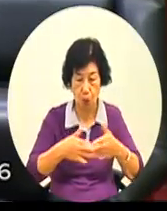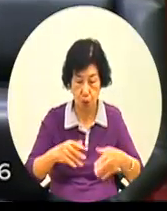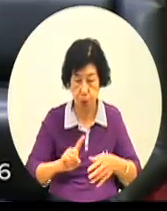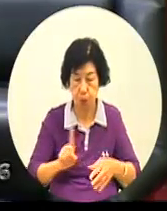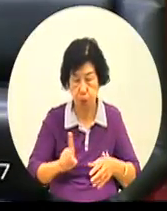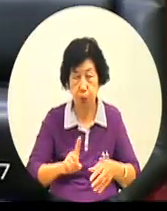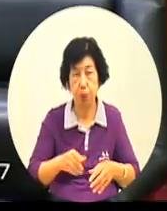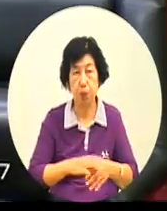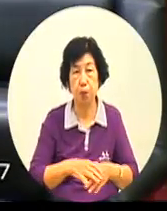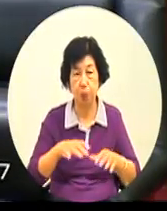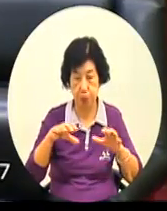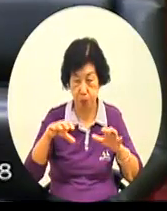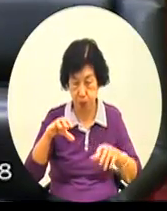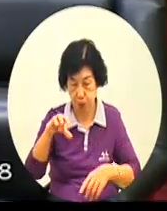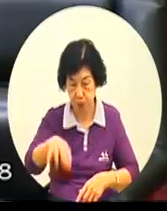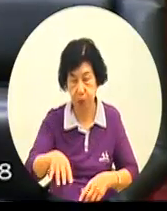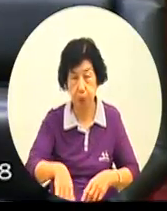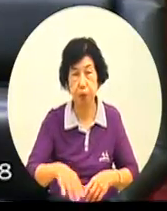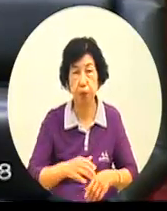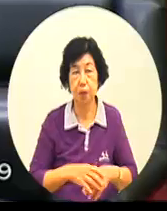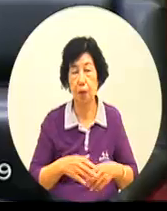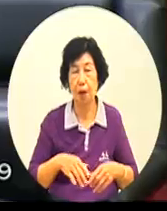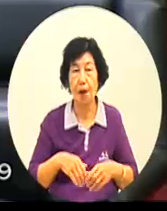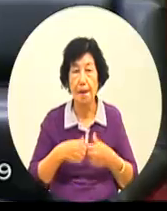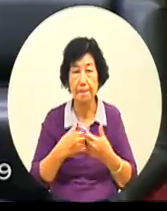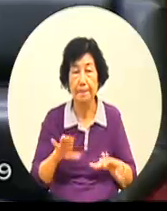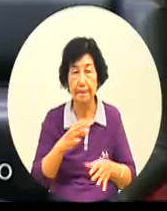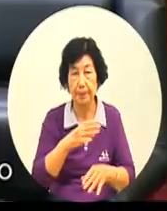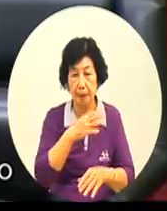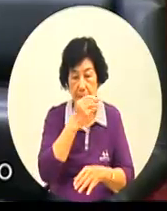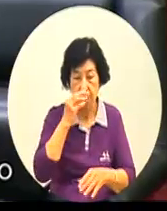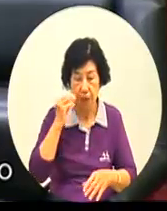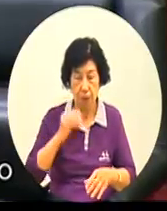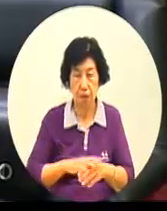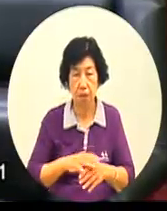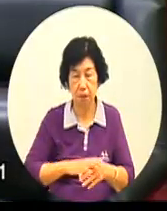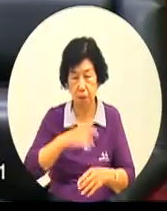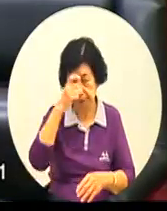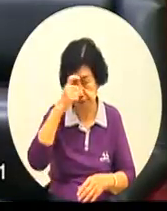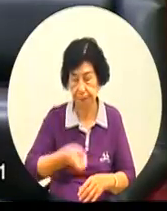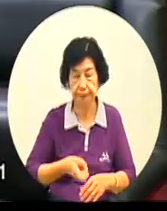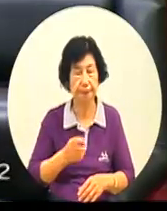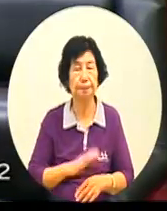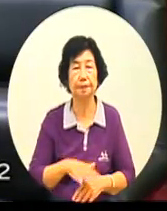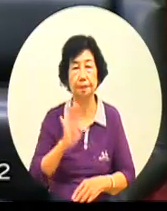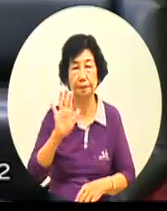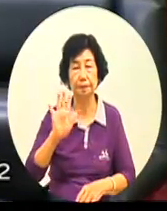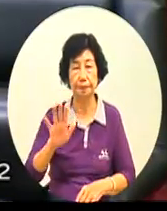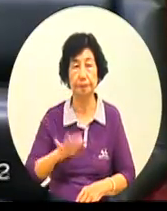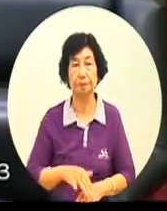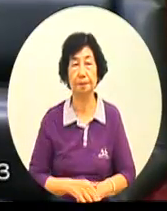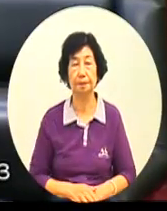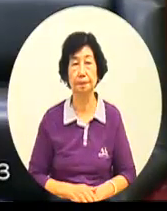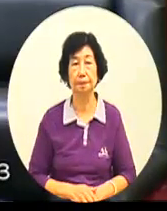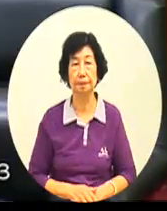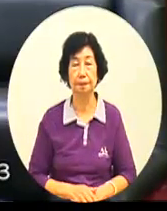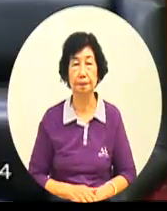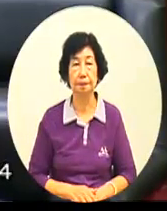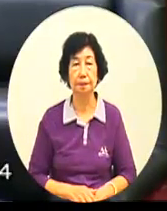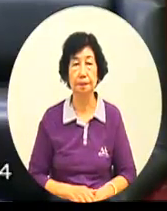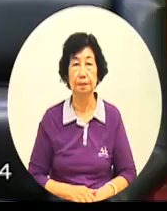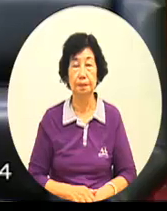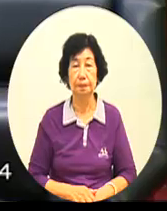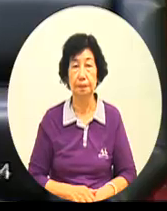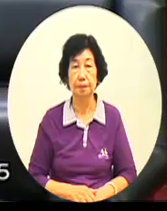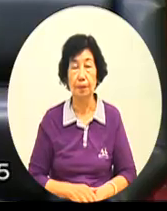是这样子随便去应付啊。所以让人觉得很失望，尤其是我常常在讲我们的